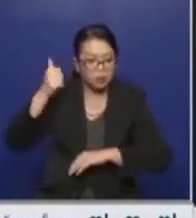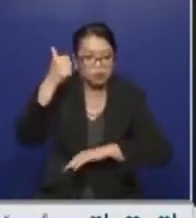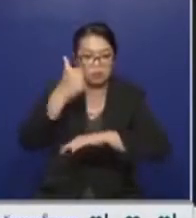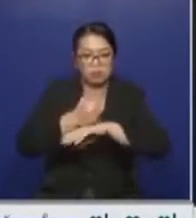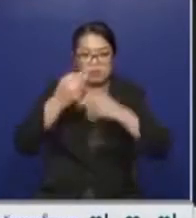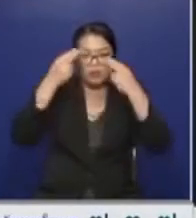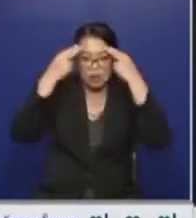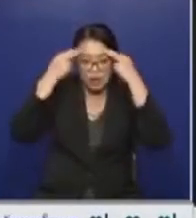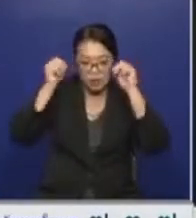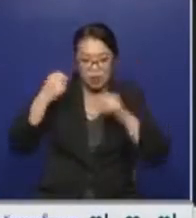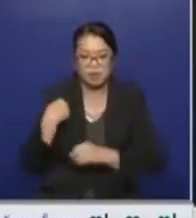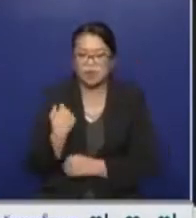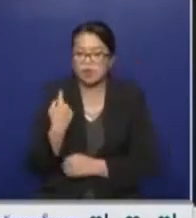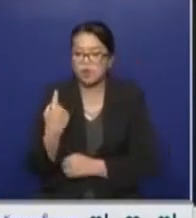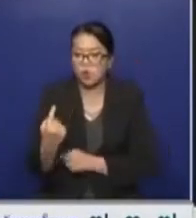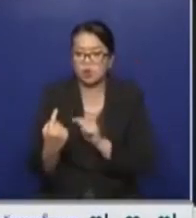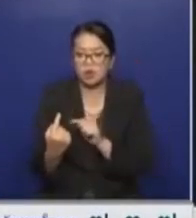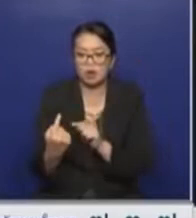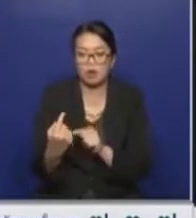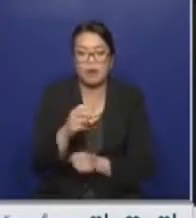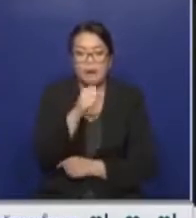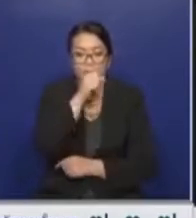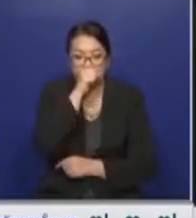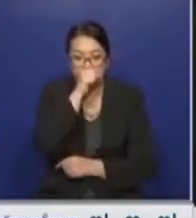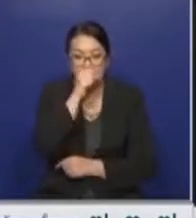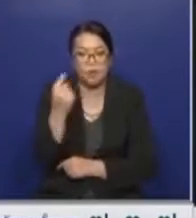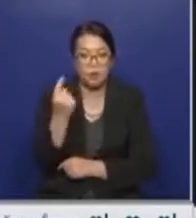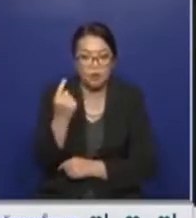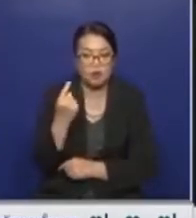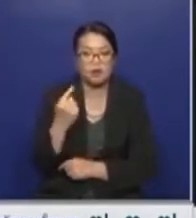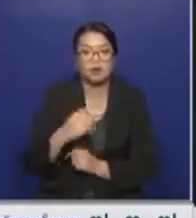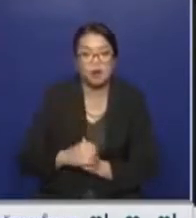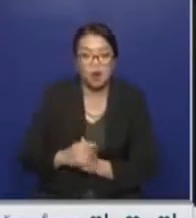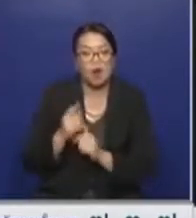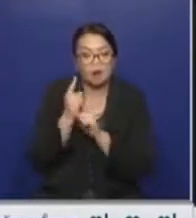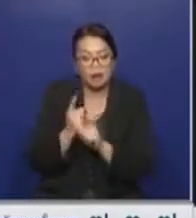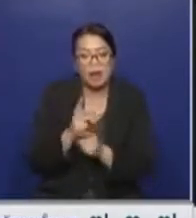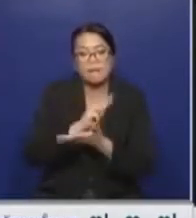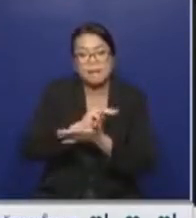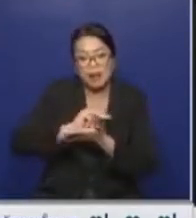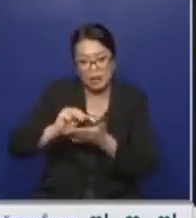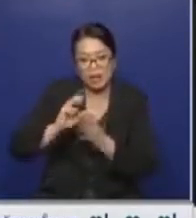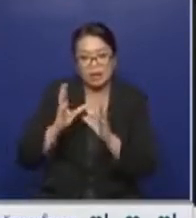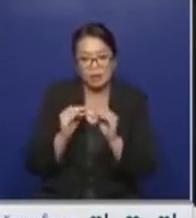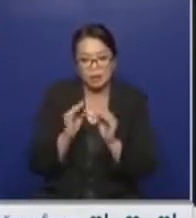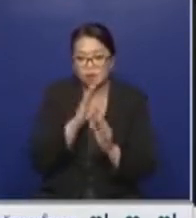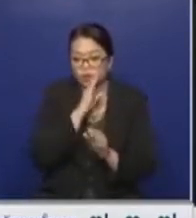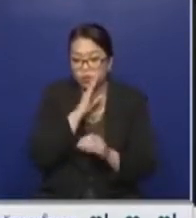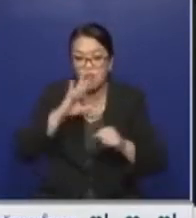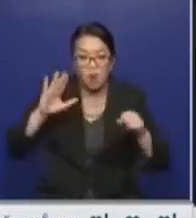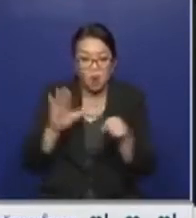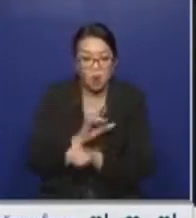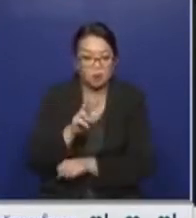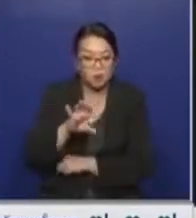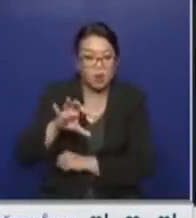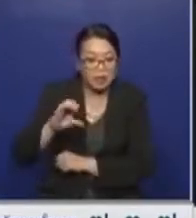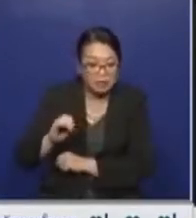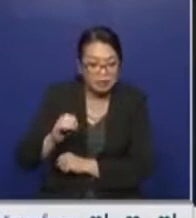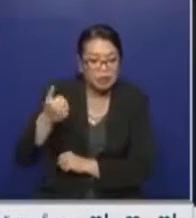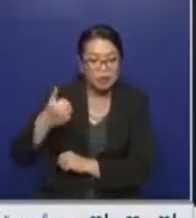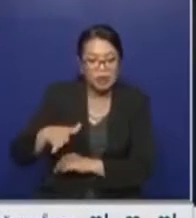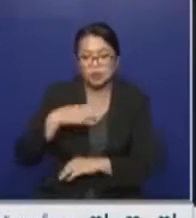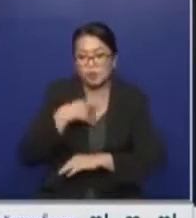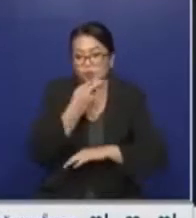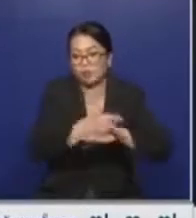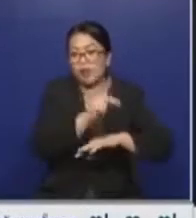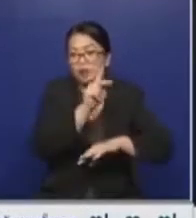มีเพียงแค่ท่านเดียวเท่านั้นซึ่งงดออกเสียงซึ่งก็เป็นไปตามมารยาทในที่ประชุมนะคะท่านประธานเพราะว่าท่านเป็นประธานใน